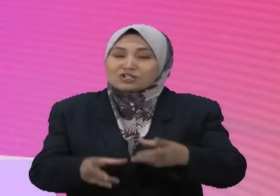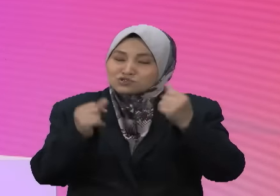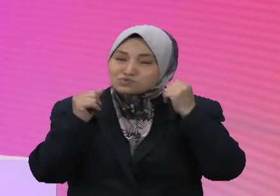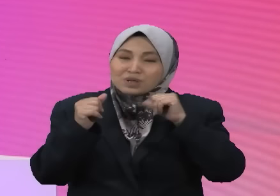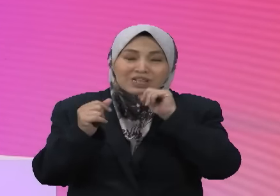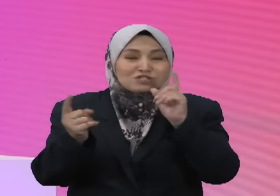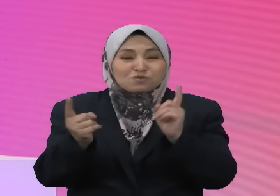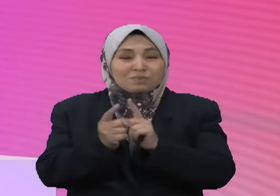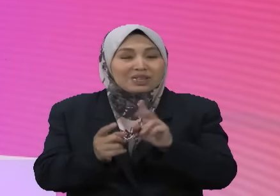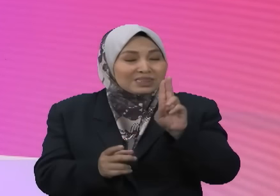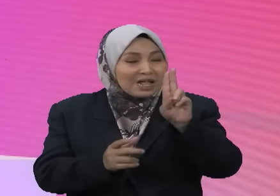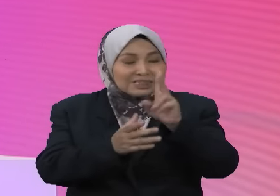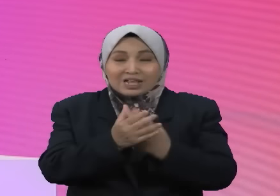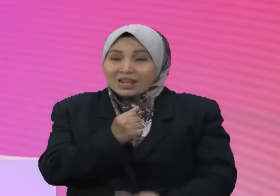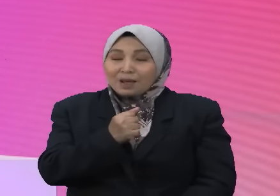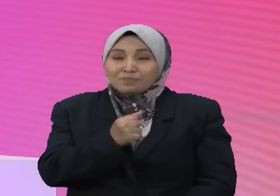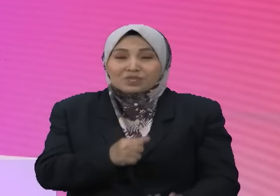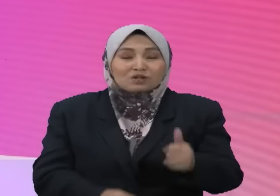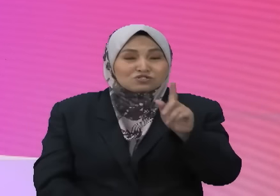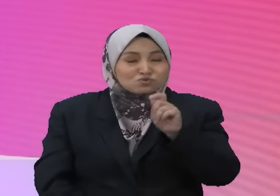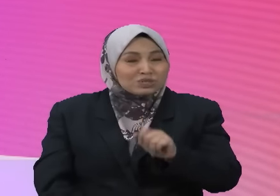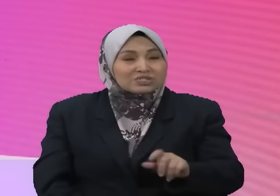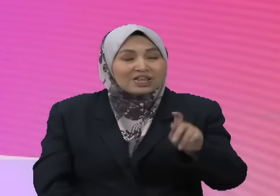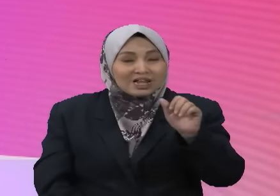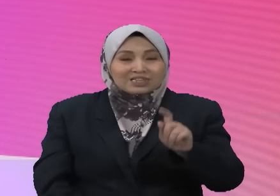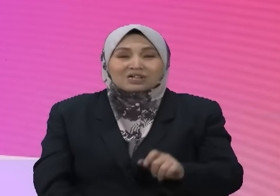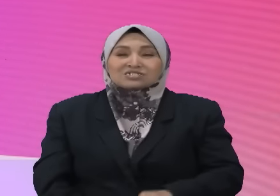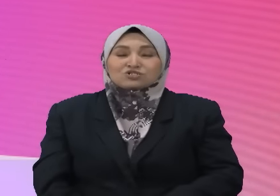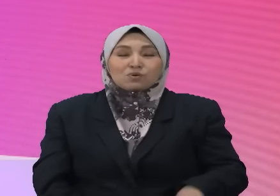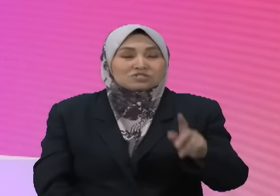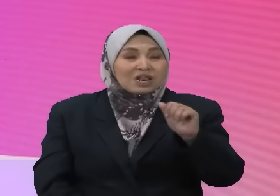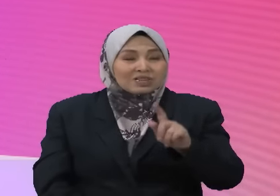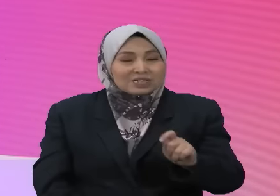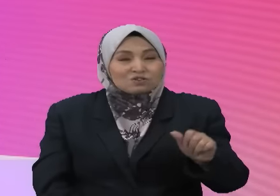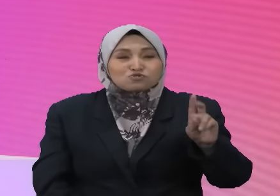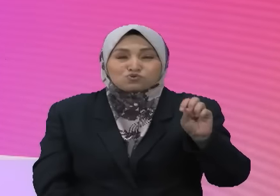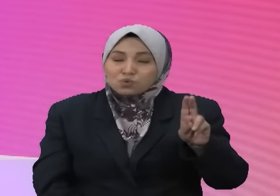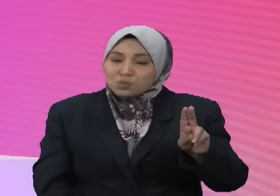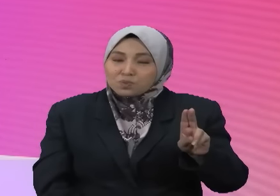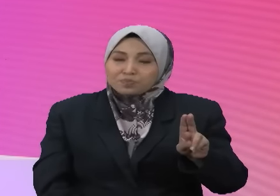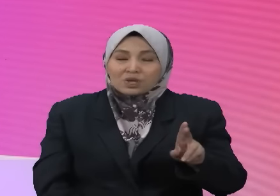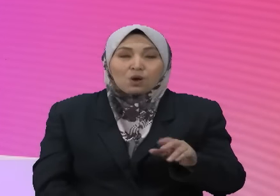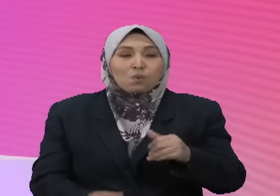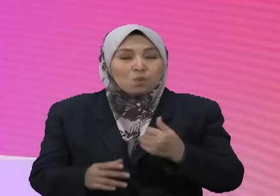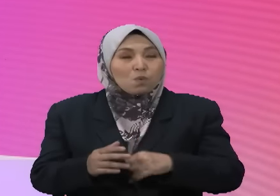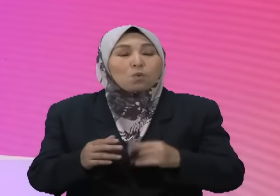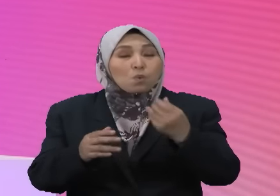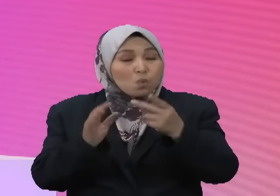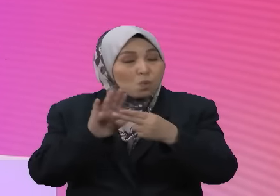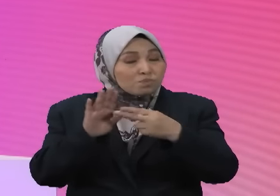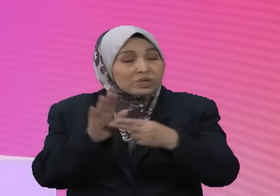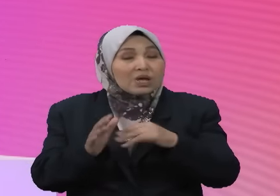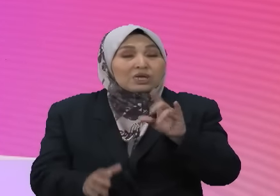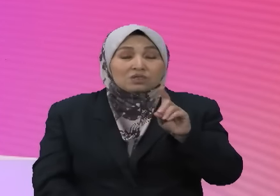jumpalah tu tenggelam unzilat su bunyi satu kalau kita baca unzilat su hukumnya idgham di sini